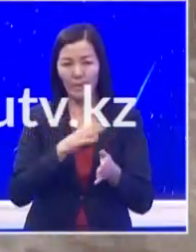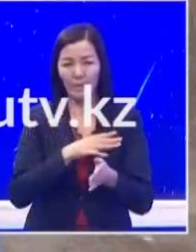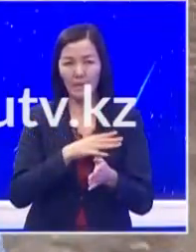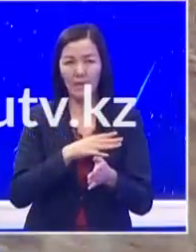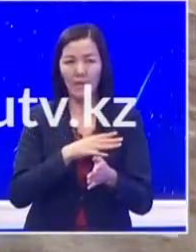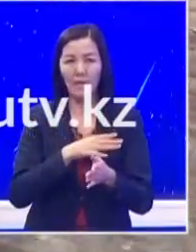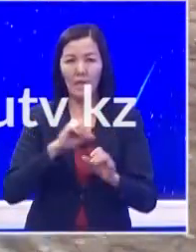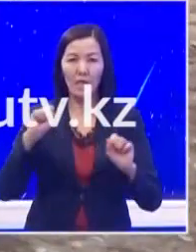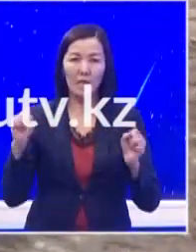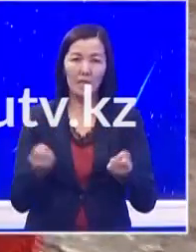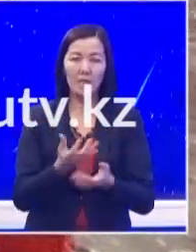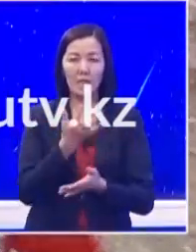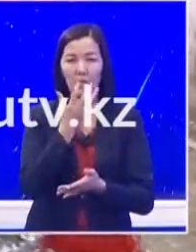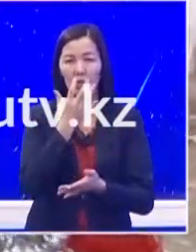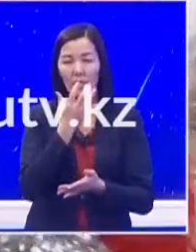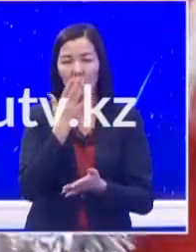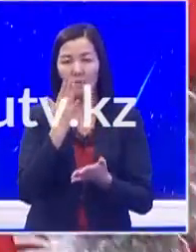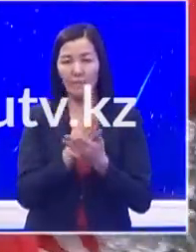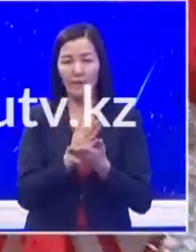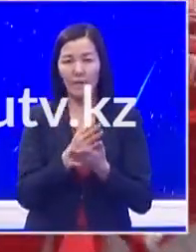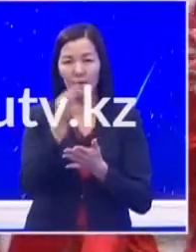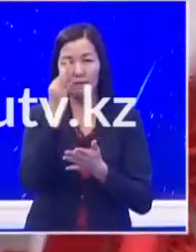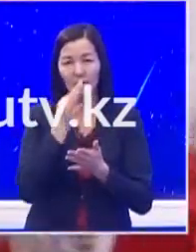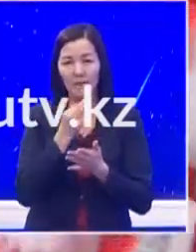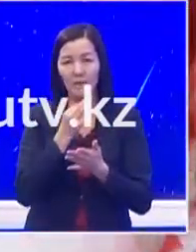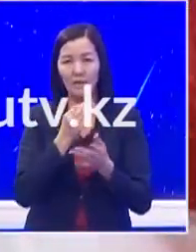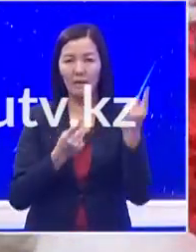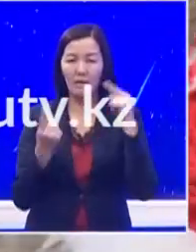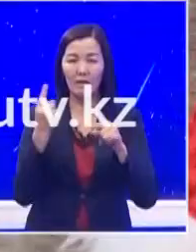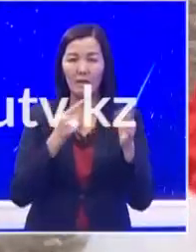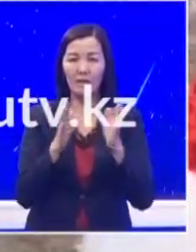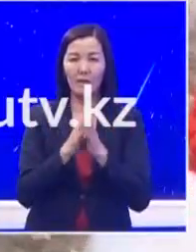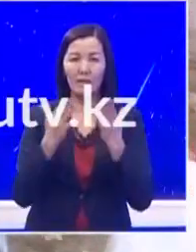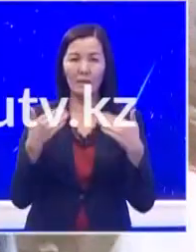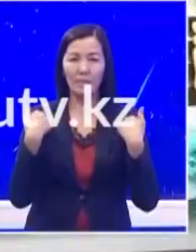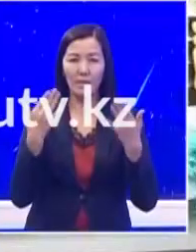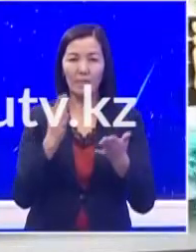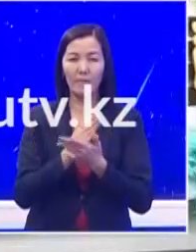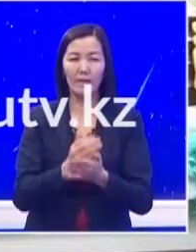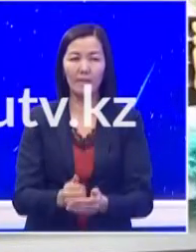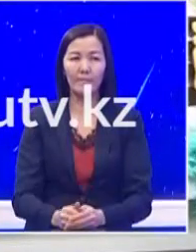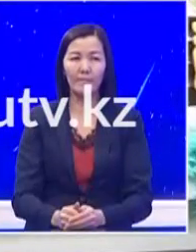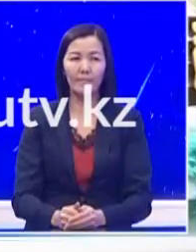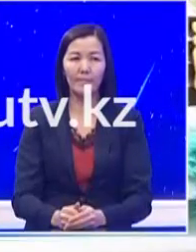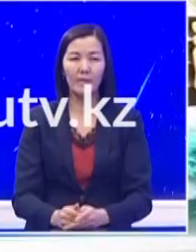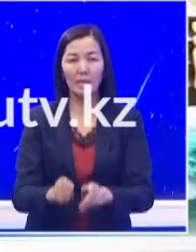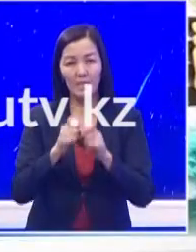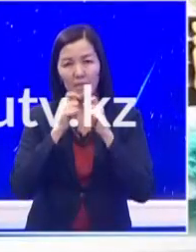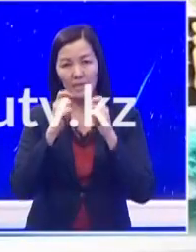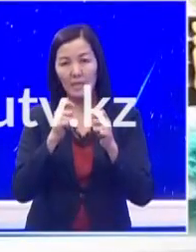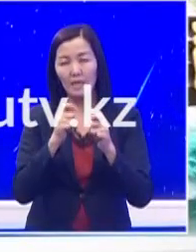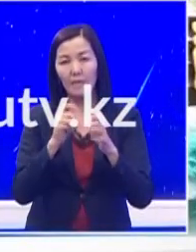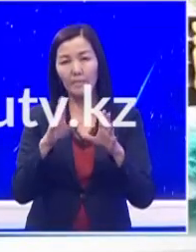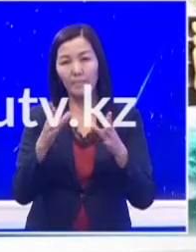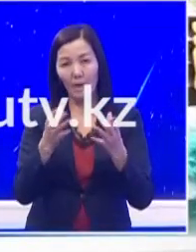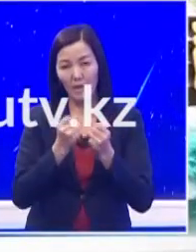ішінде қыстық киімдер мен аяқ киімдер, тәттілер мен ертегілер кітабы бар. Осындай сыйлық беріп жатқанына бүгін